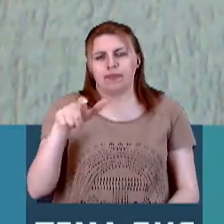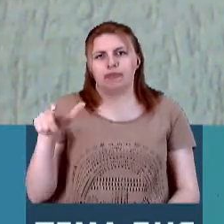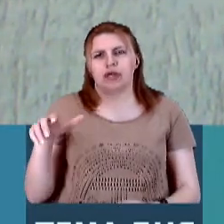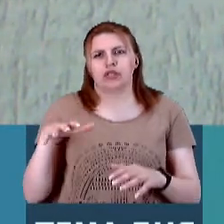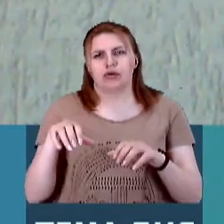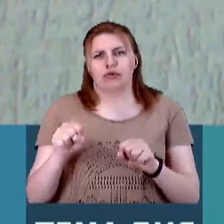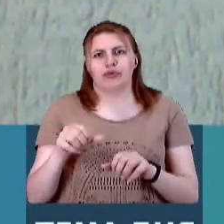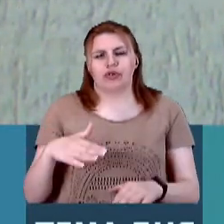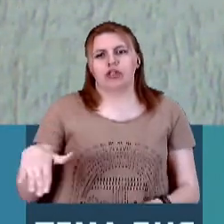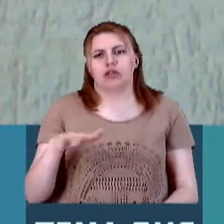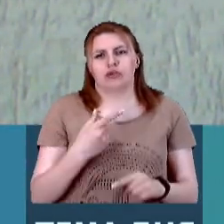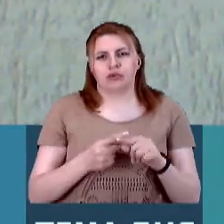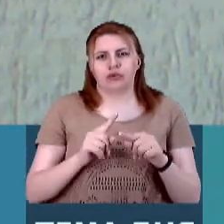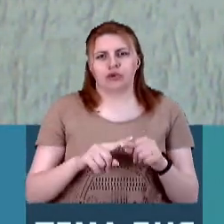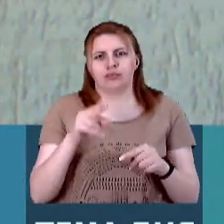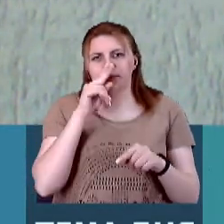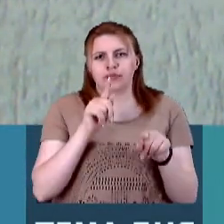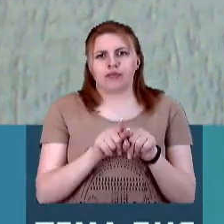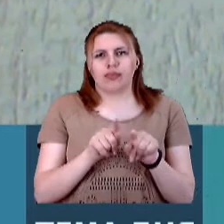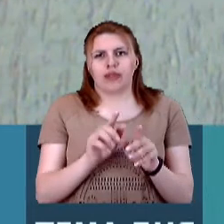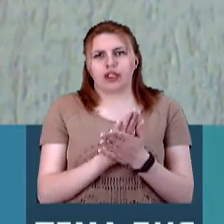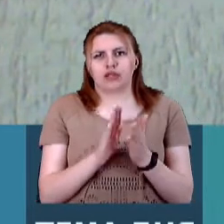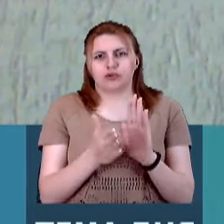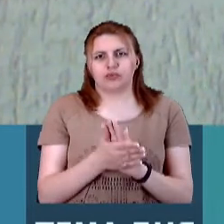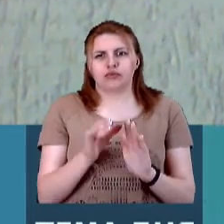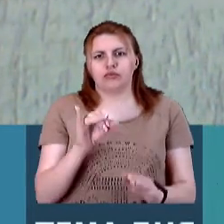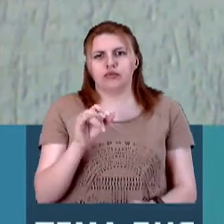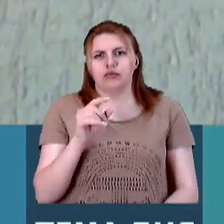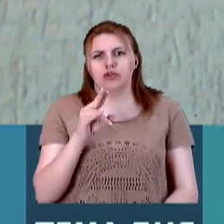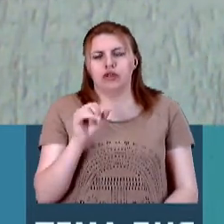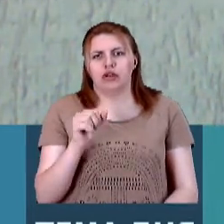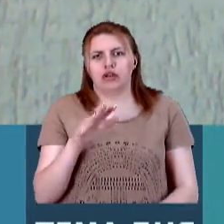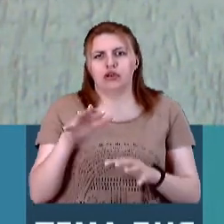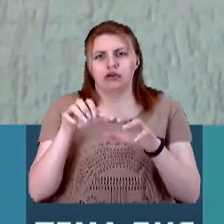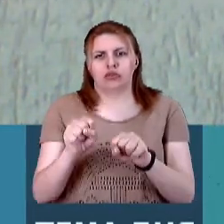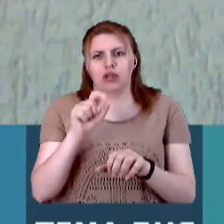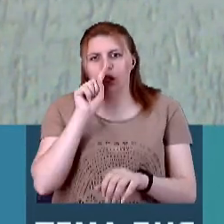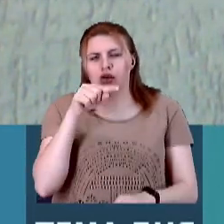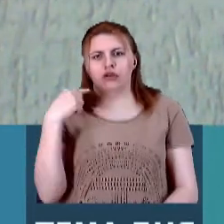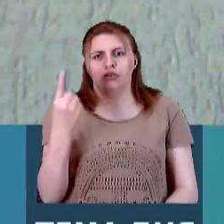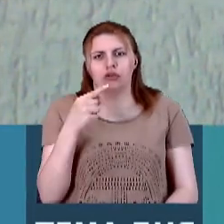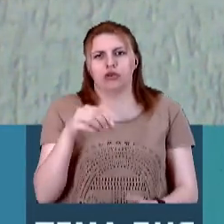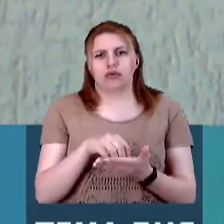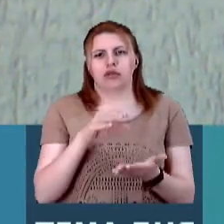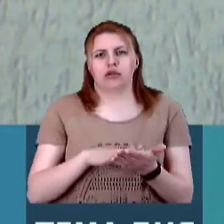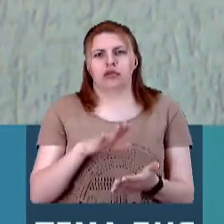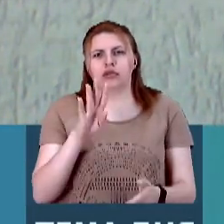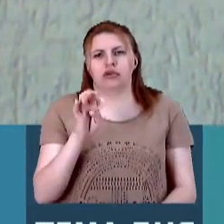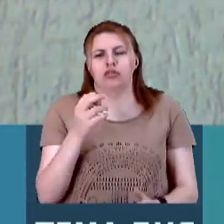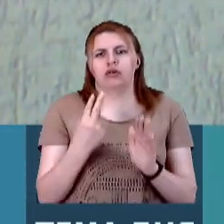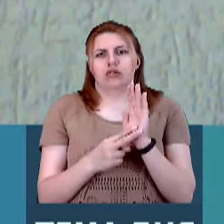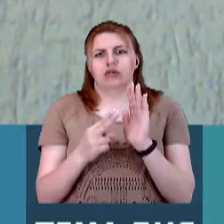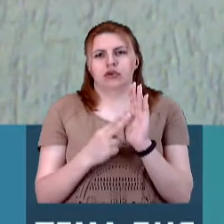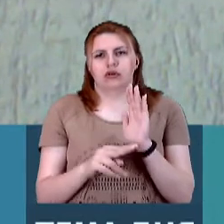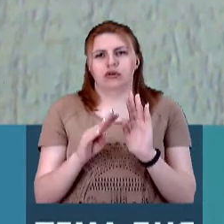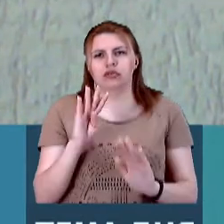Бо аналогічна ситуація з коронавірусом, власне, і на території окупованих районів Луганської області, де зареєстровано 474